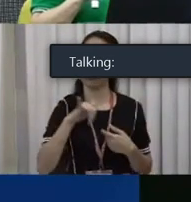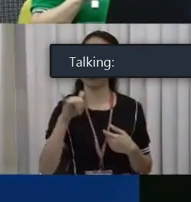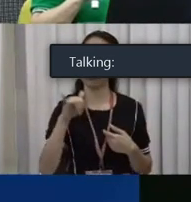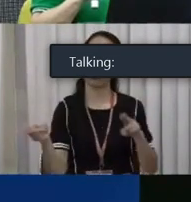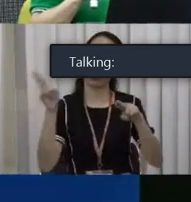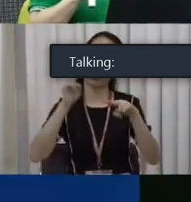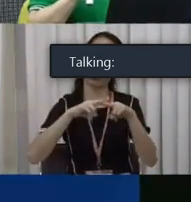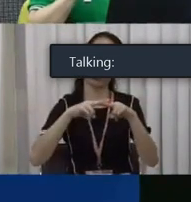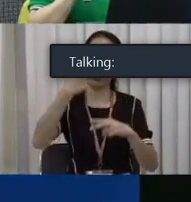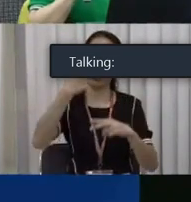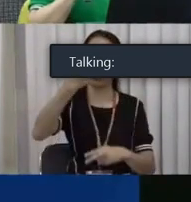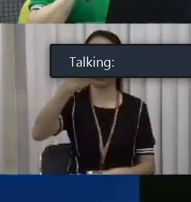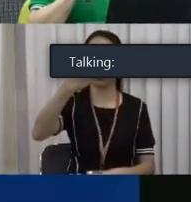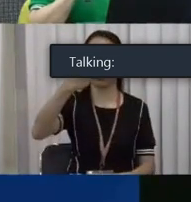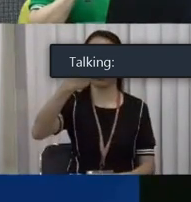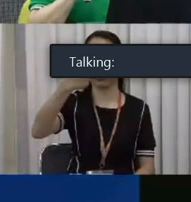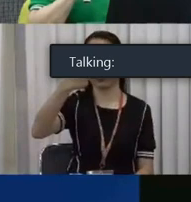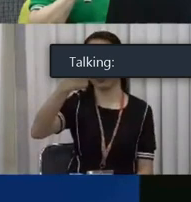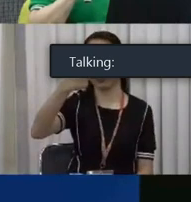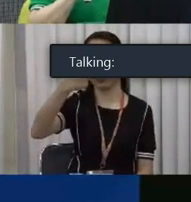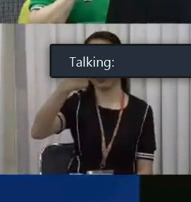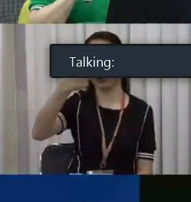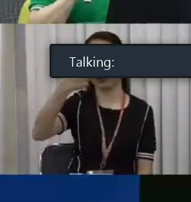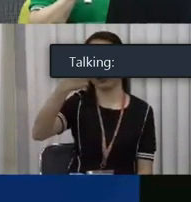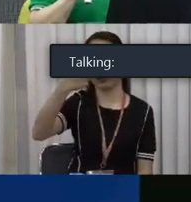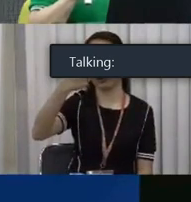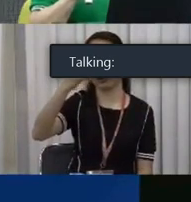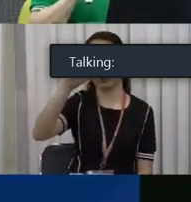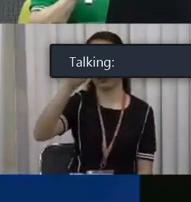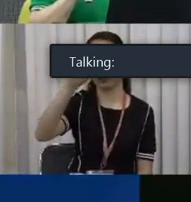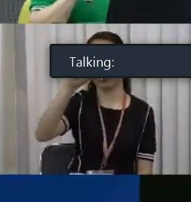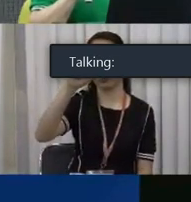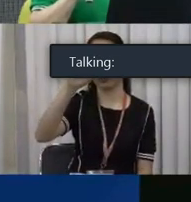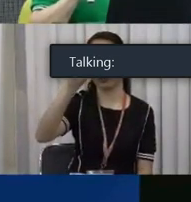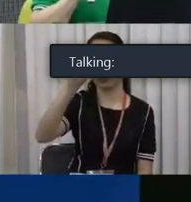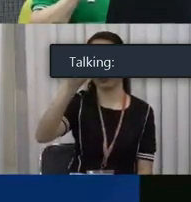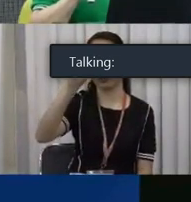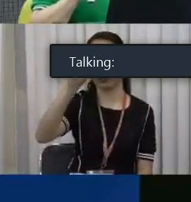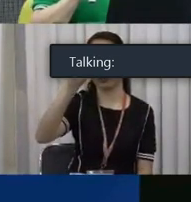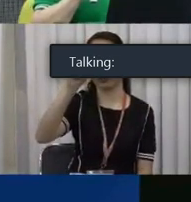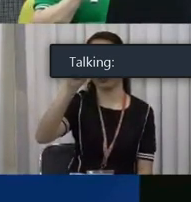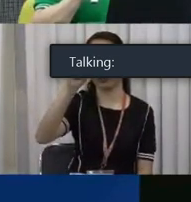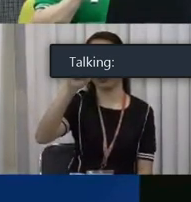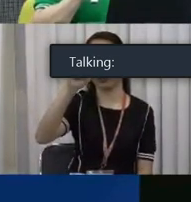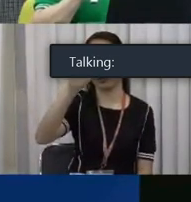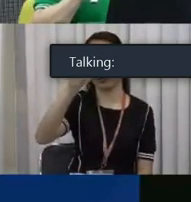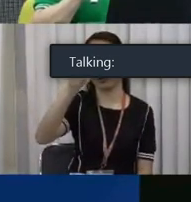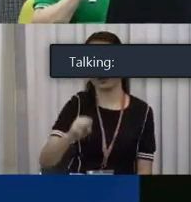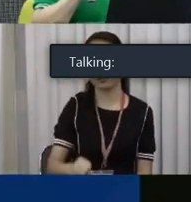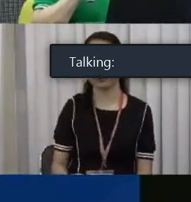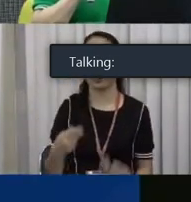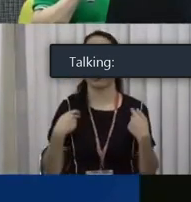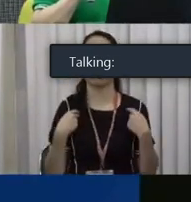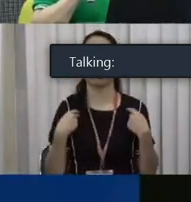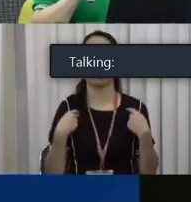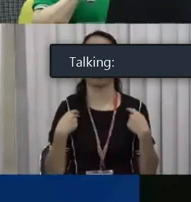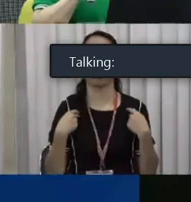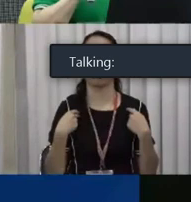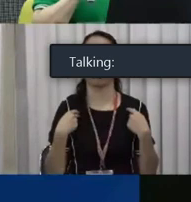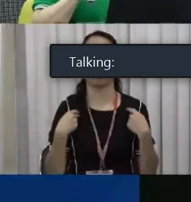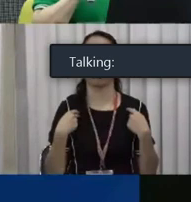mga additional pagyod nga mga special holidays nga naara sa ato ang region. Like for example,